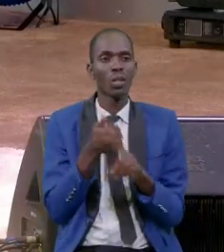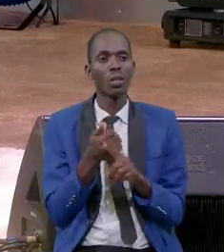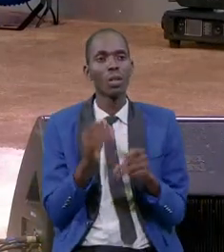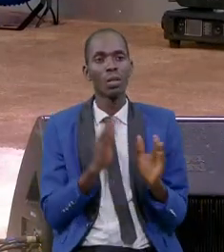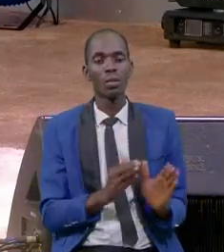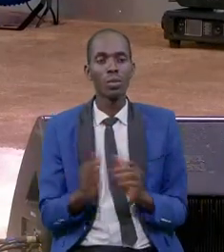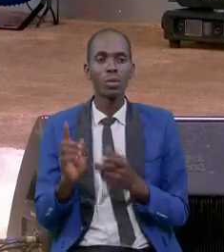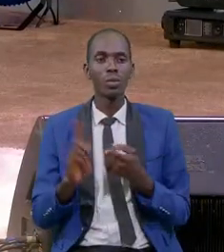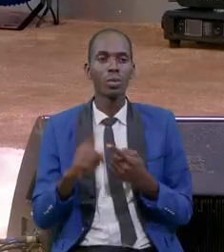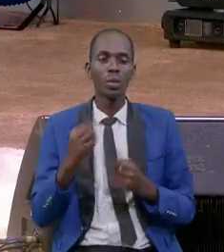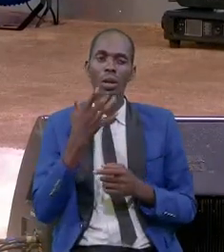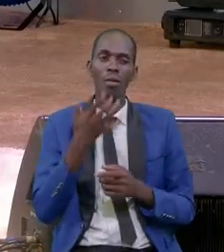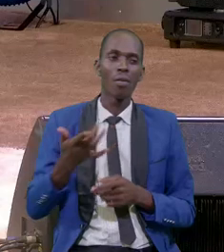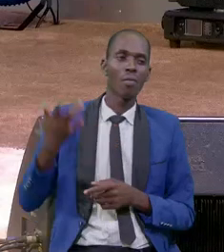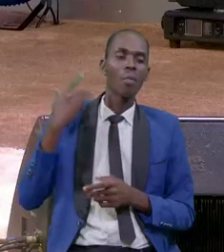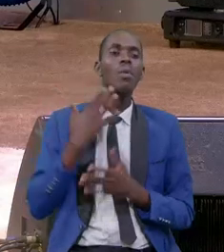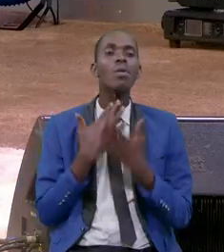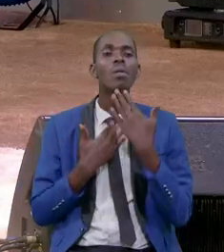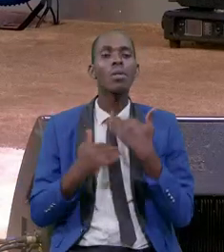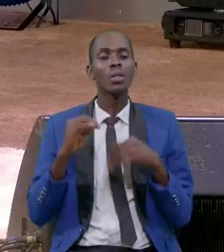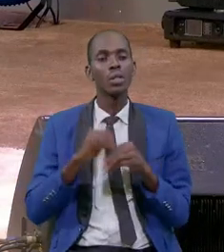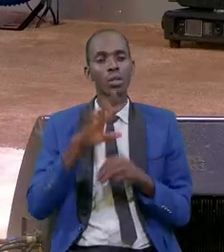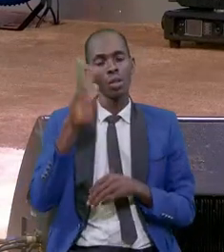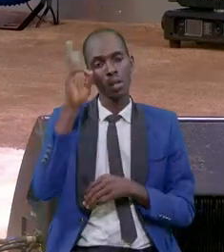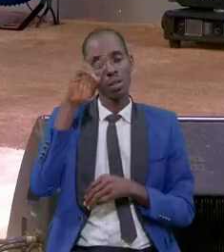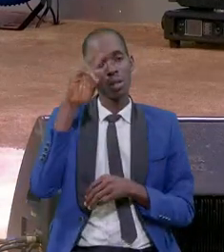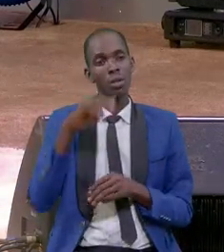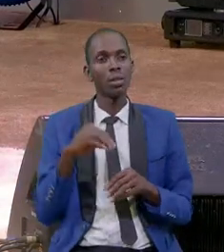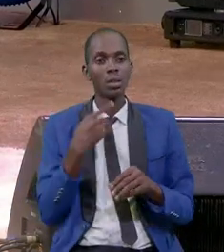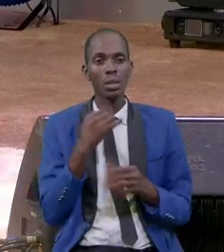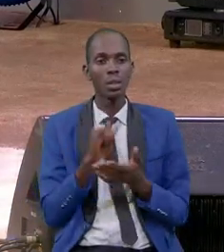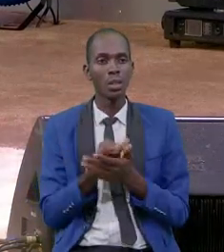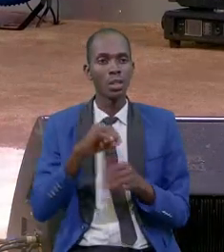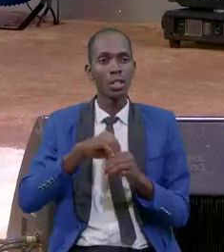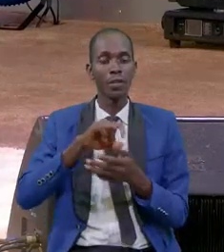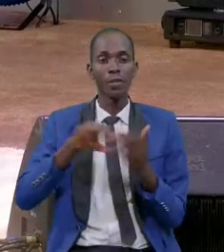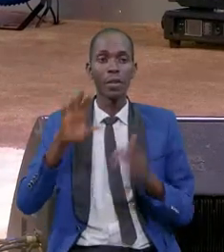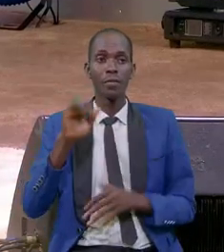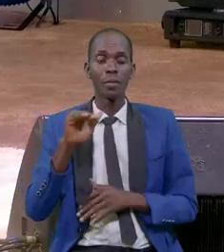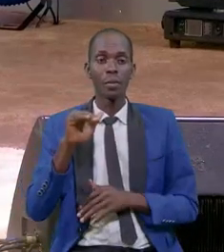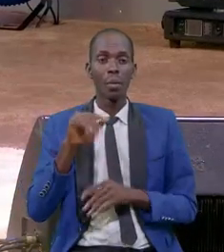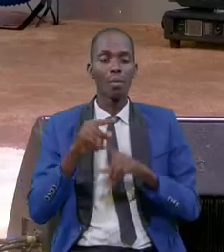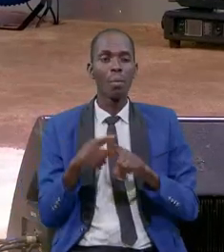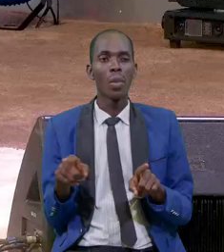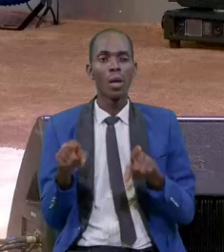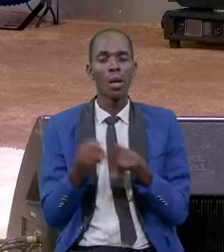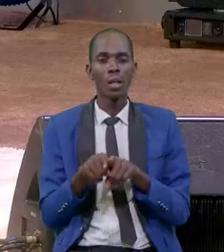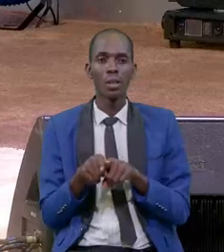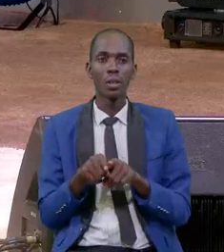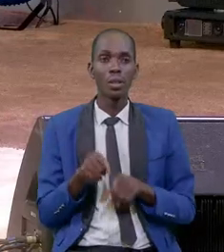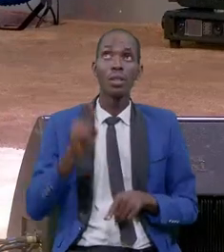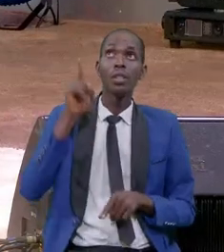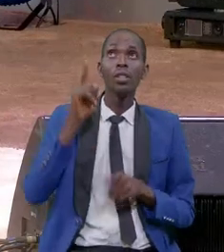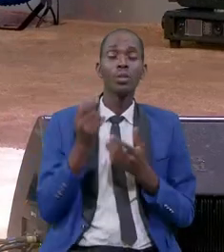Comme des enfants obéissants, ne vous conformez pas aux convoitises que vous aviez autrefois quand vous étiez dans l'ignorance. 15.